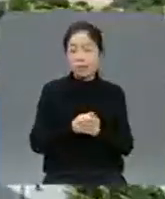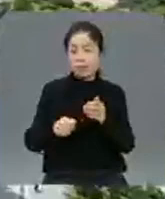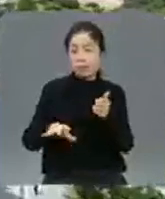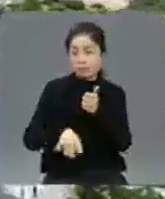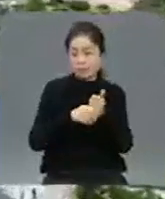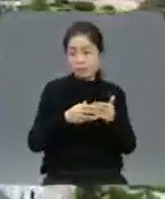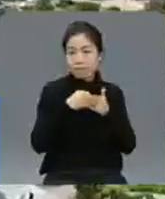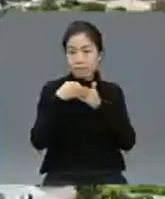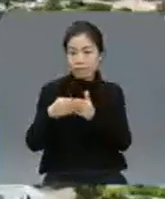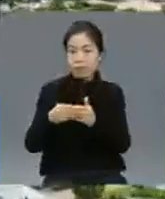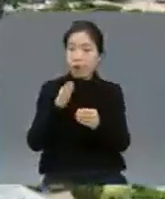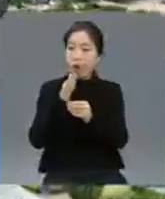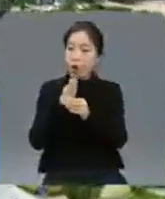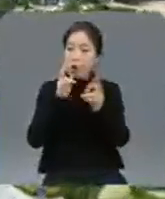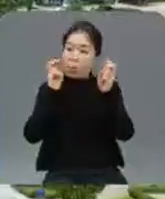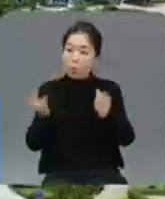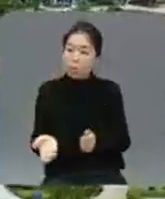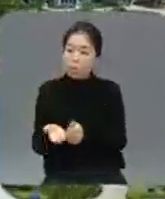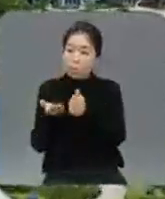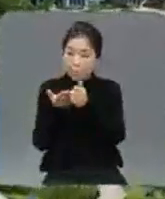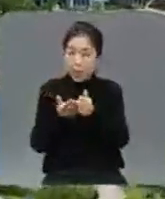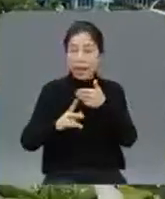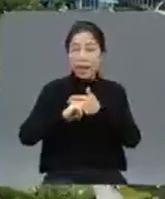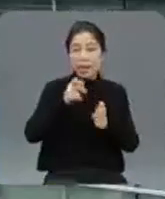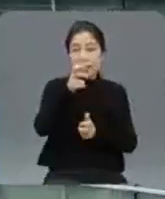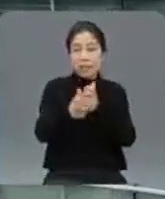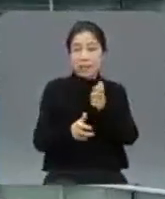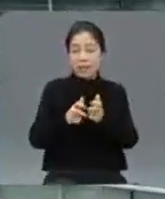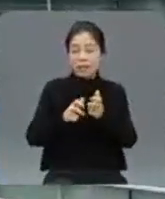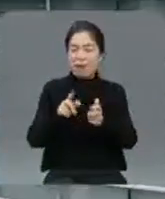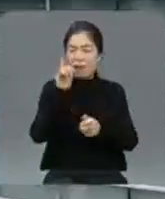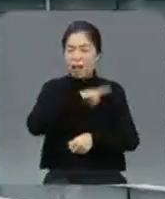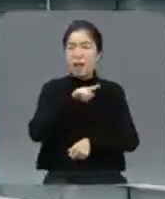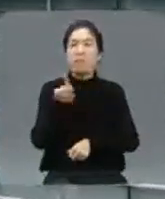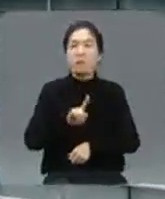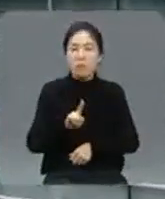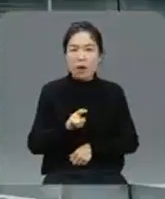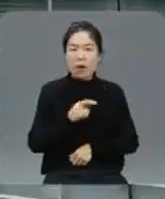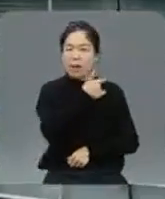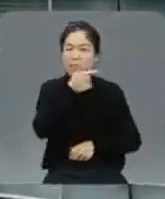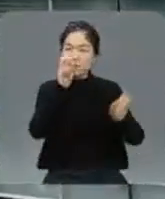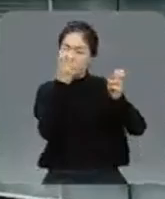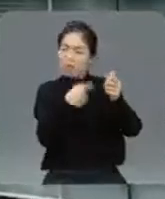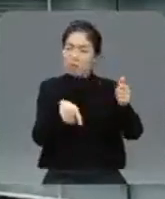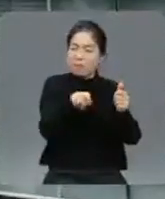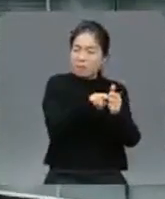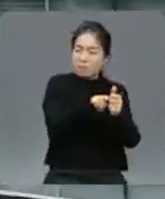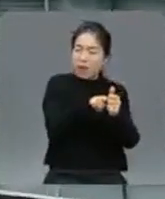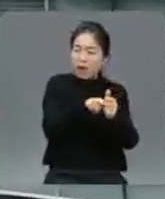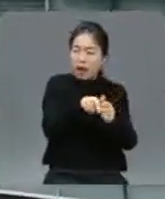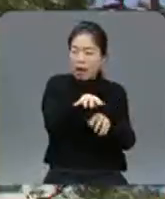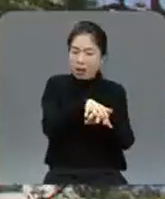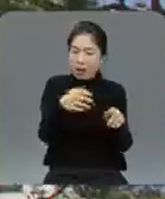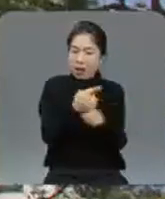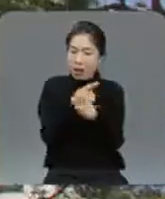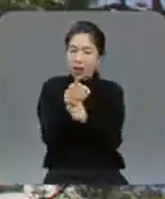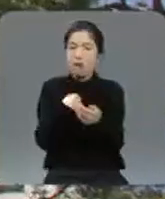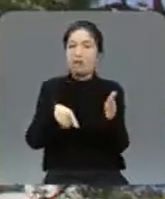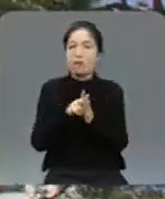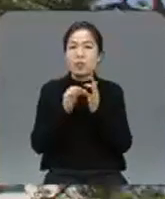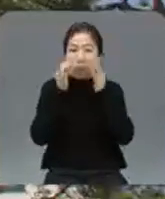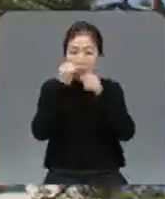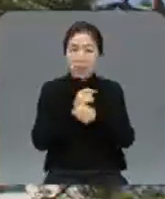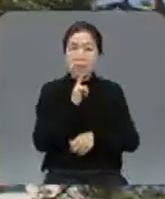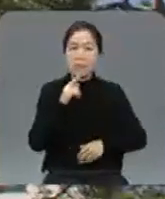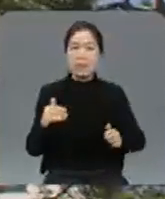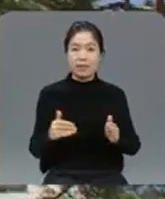견인하는 중견 기업을 육성하고 지역 산업의 최대 약점인 대기업에 의존하는 산업 구조 해소를 위해 노력하겠다고